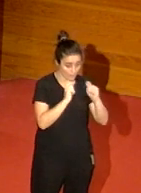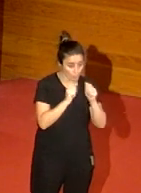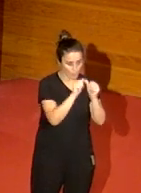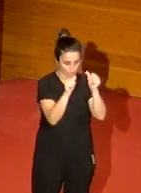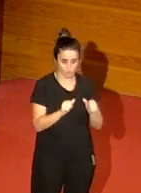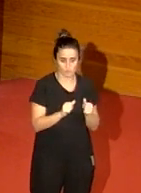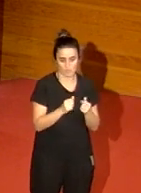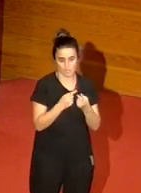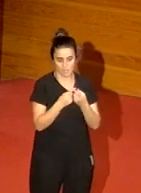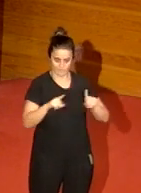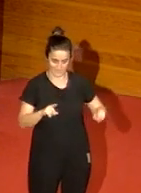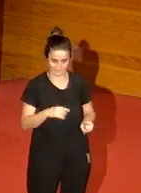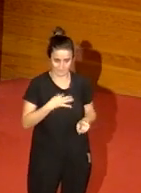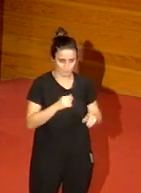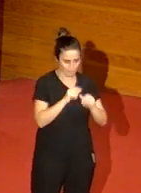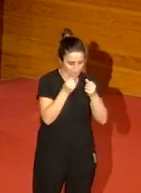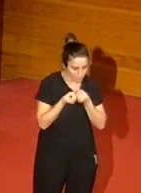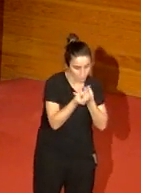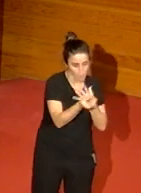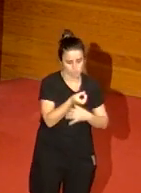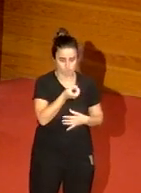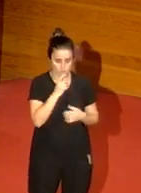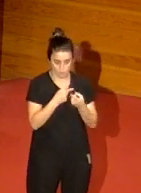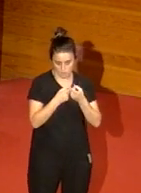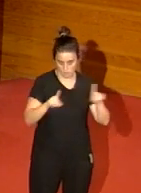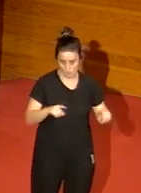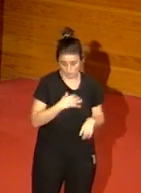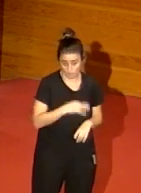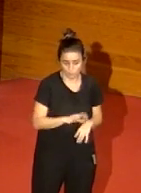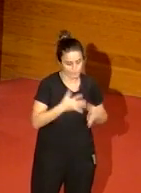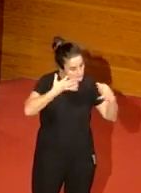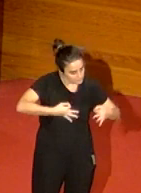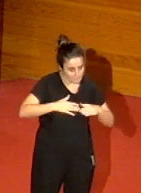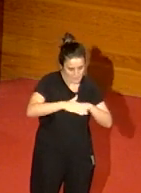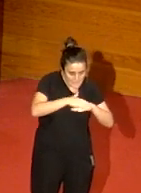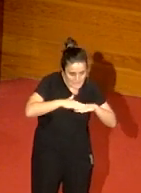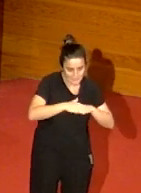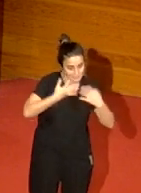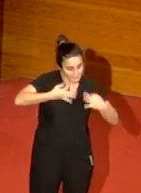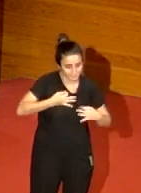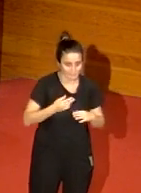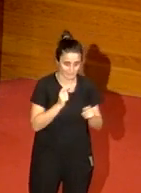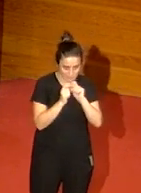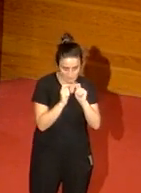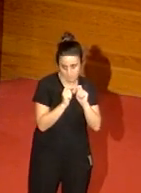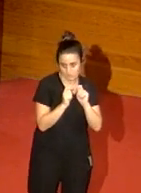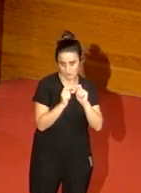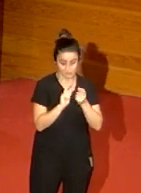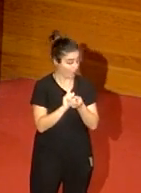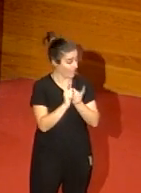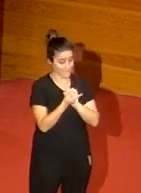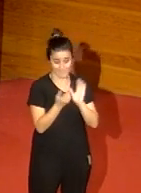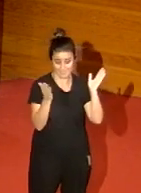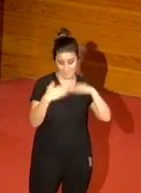gauzak kontatzeko moduak aldatzen dira, baina funtsean, heinean, kazetaritza ez da aldatzen. Kazetaritzaren